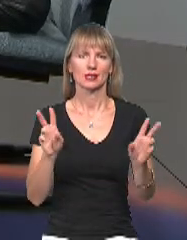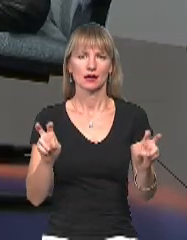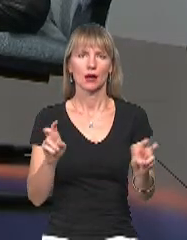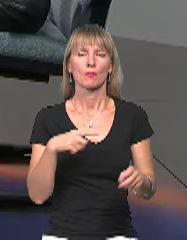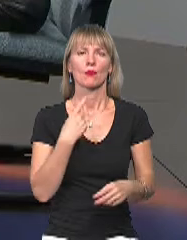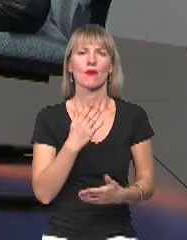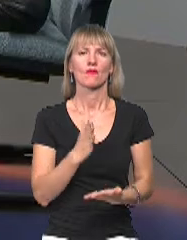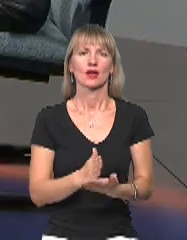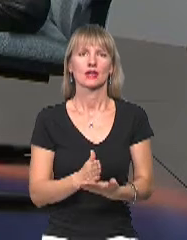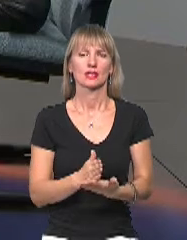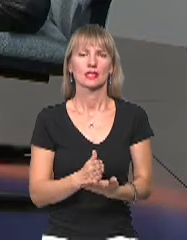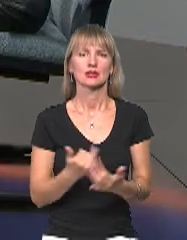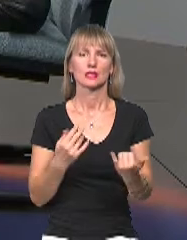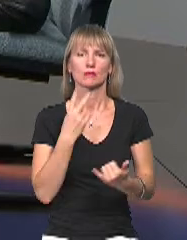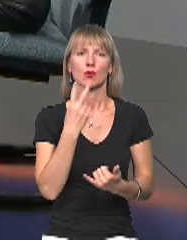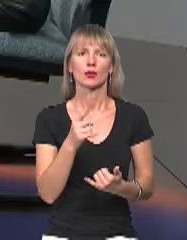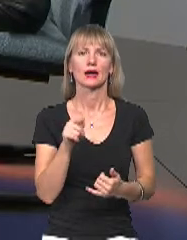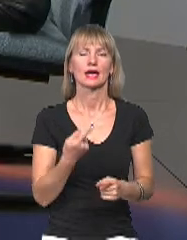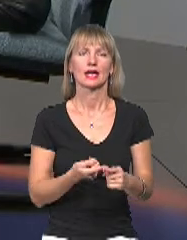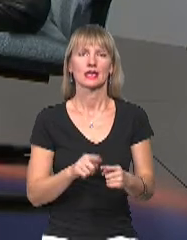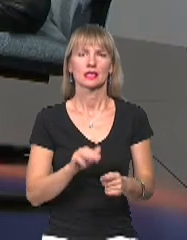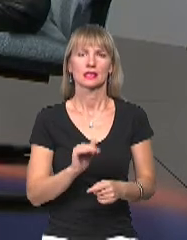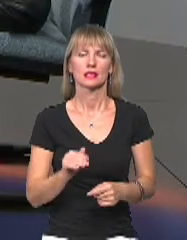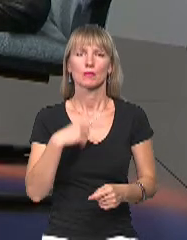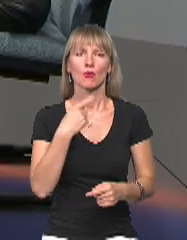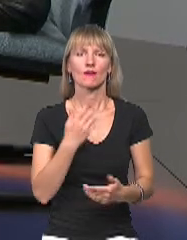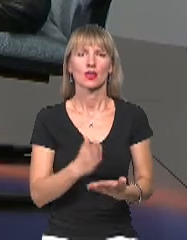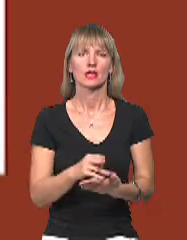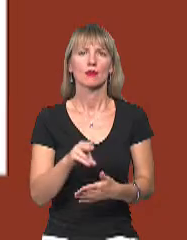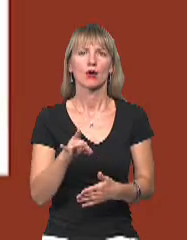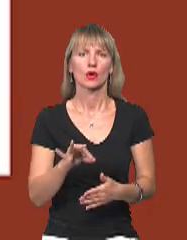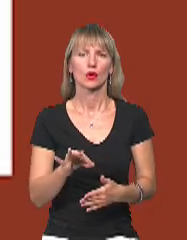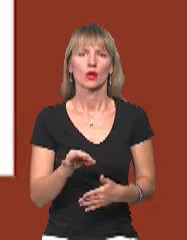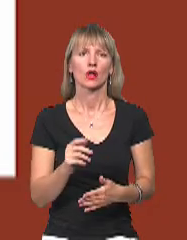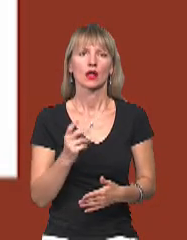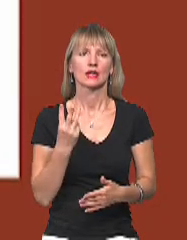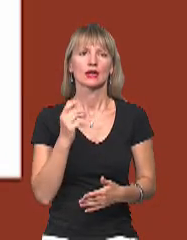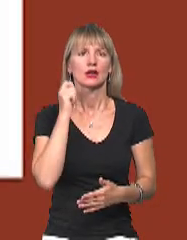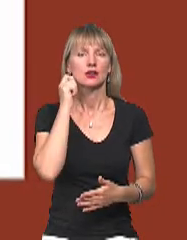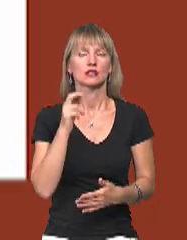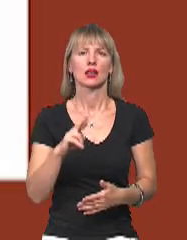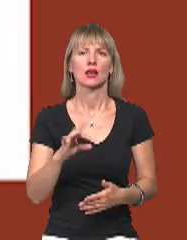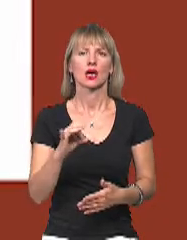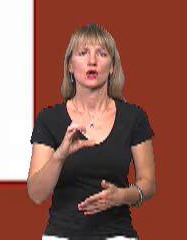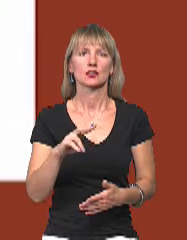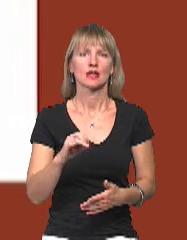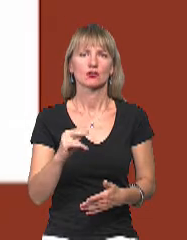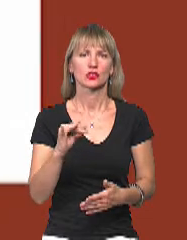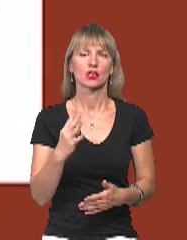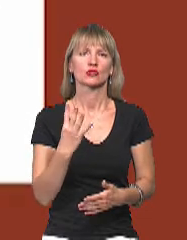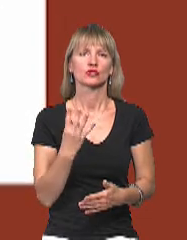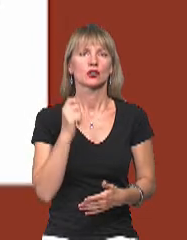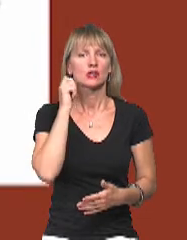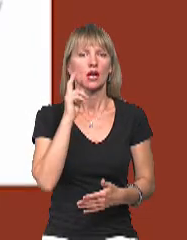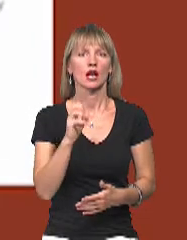йде, зараз ми побачимо цих дітлахів, мова йде про 3-річного Ярославчика і 4-річну